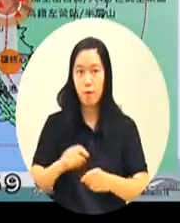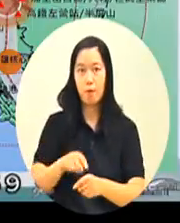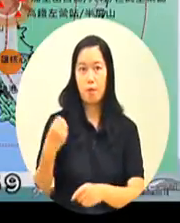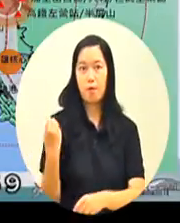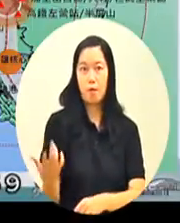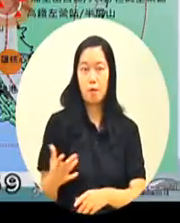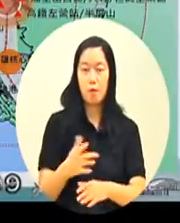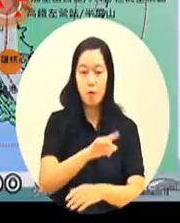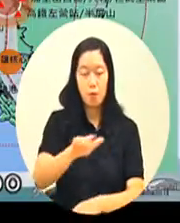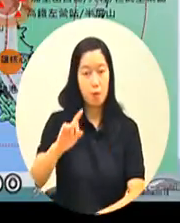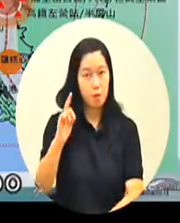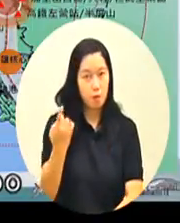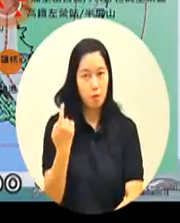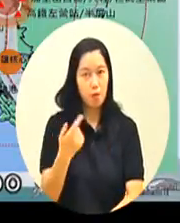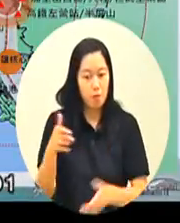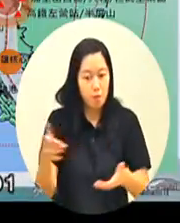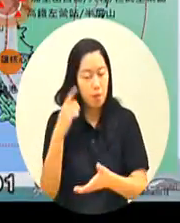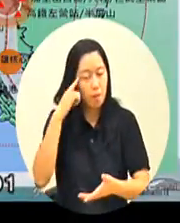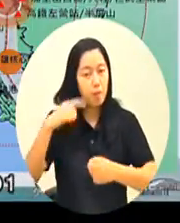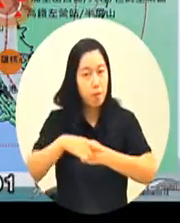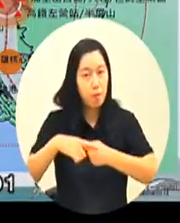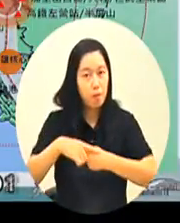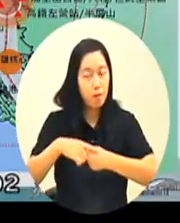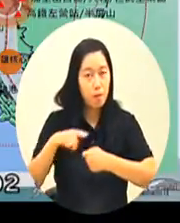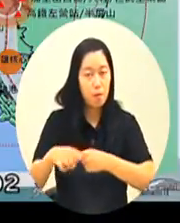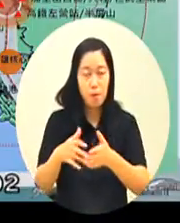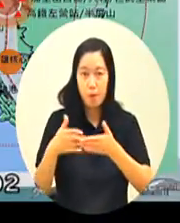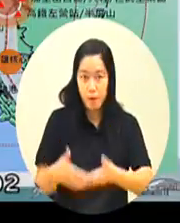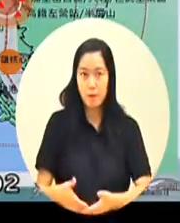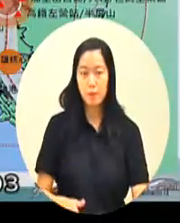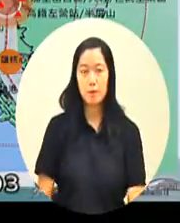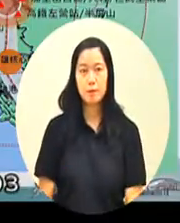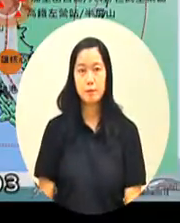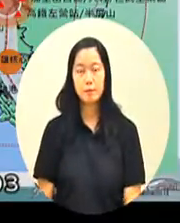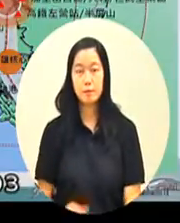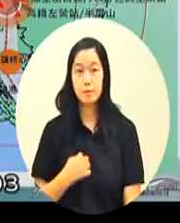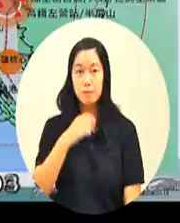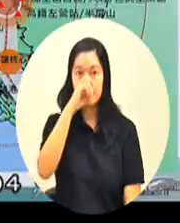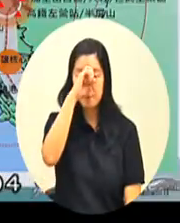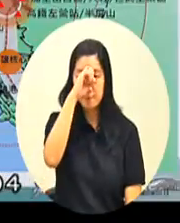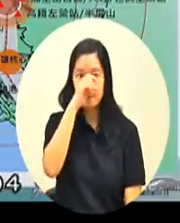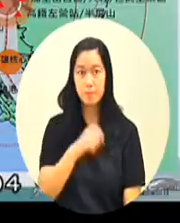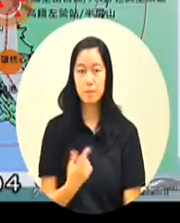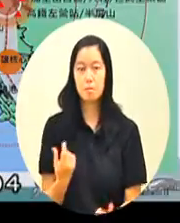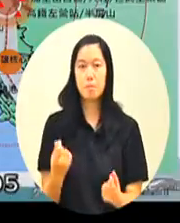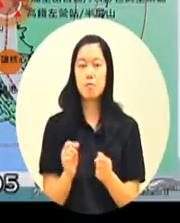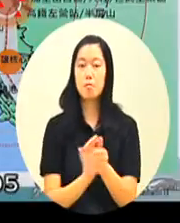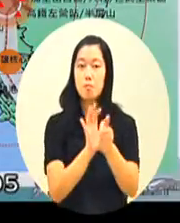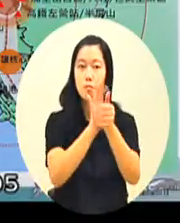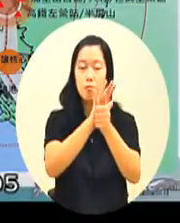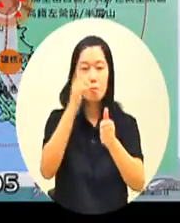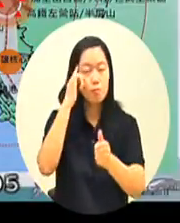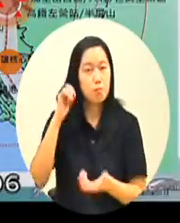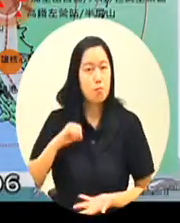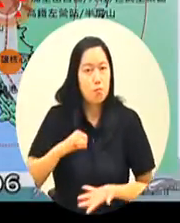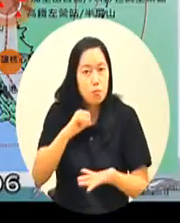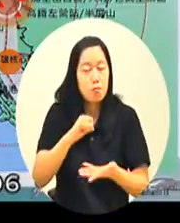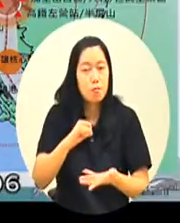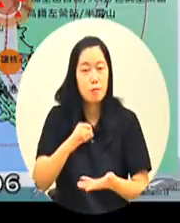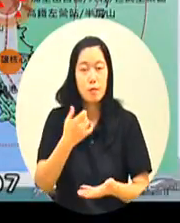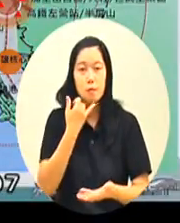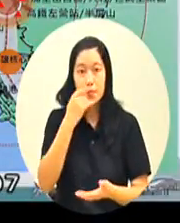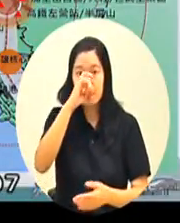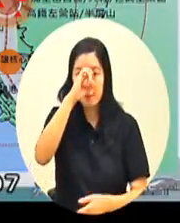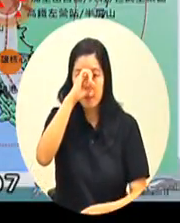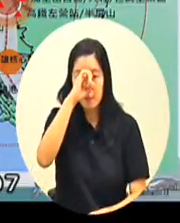开发会是一个非常重要的产业发展的方向。那我们希望，我们也在推动，也提出了这样子的主张，希